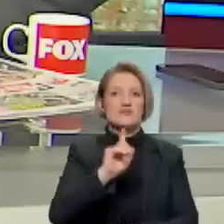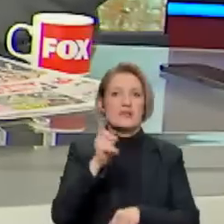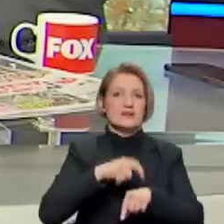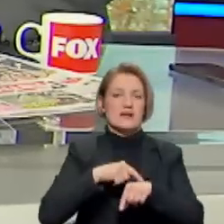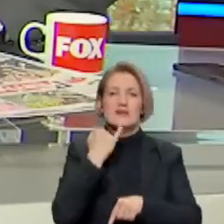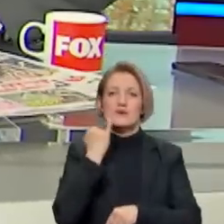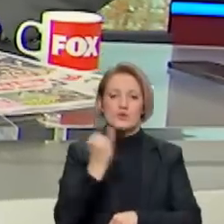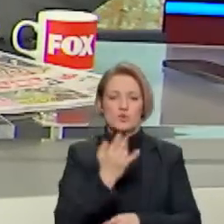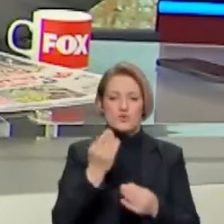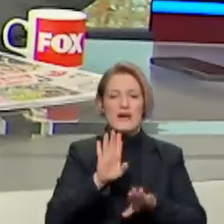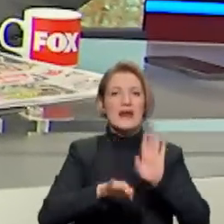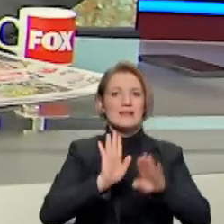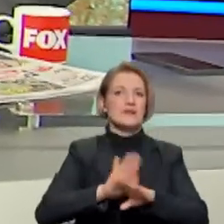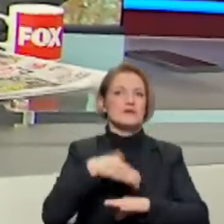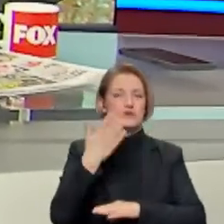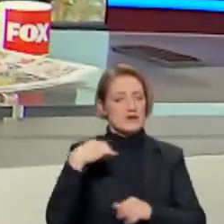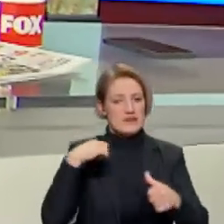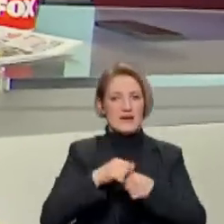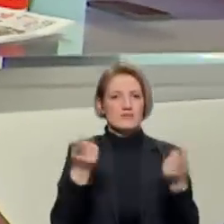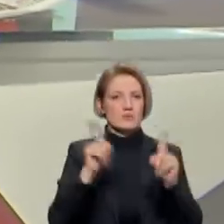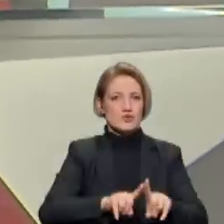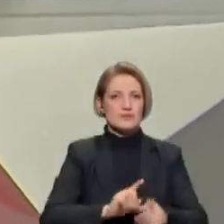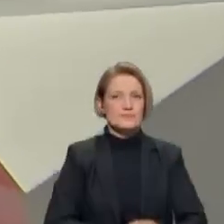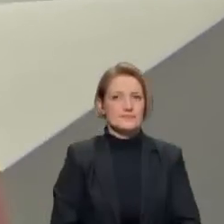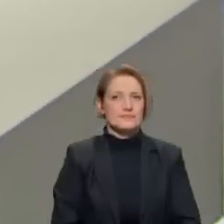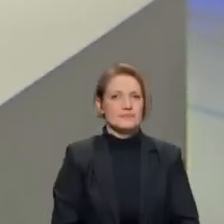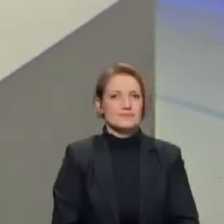Saat'te, reklamların ardından yeniden buluşalım.